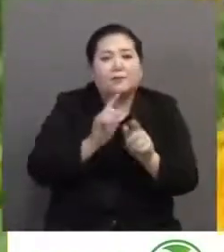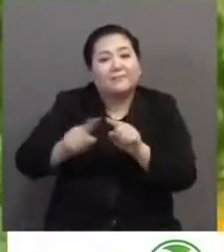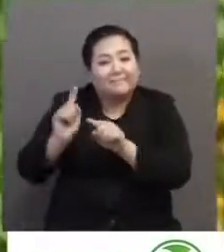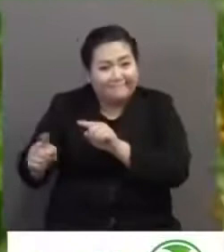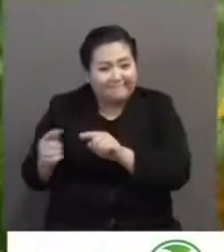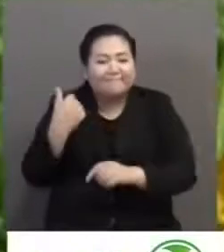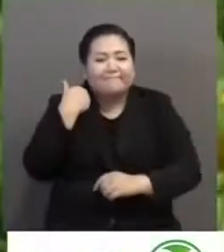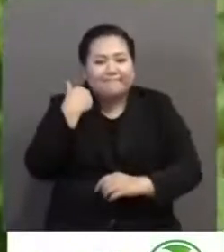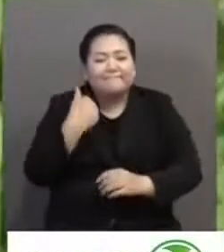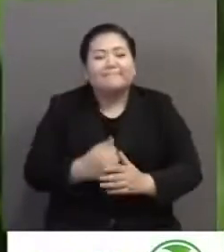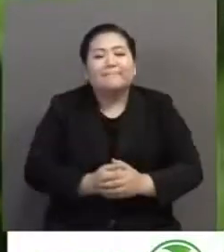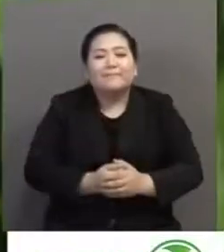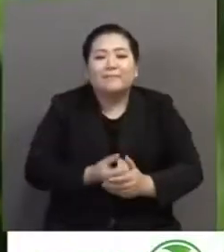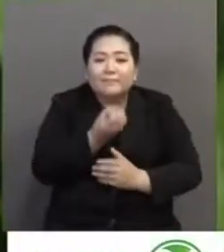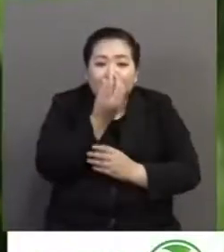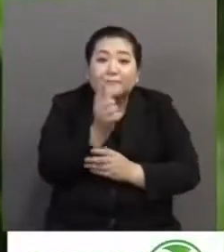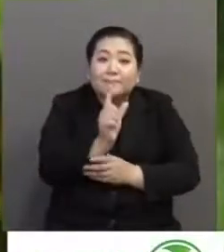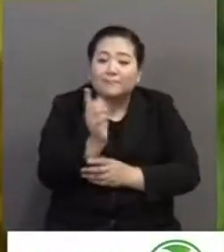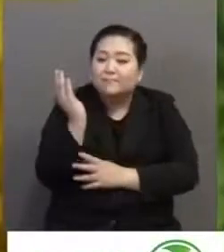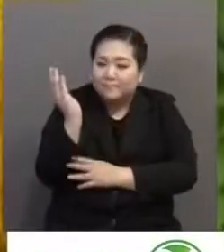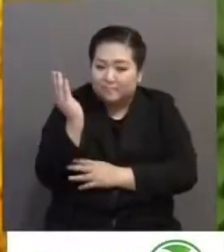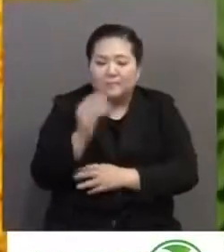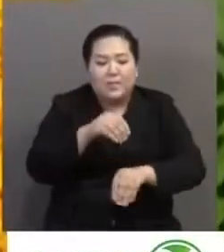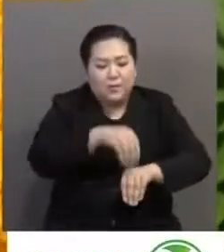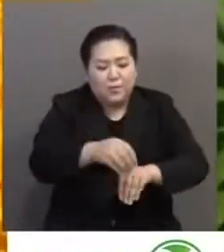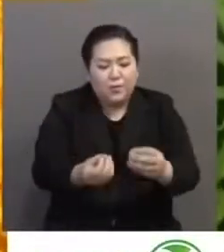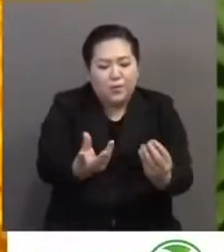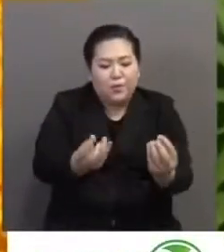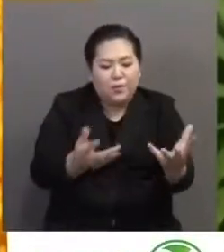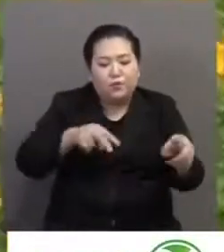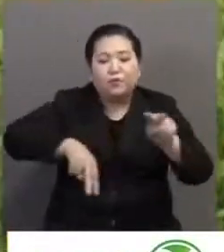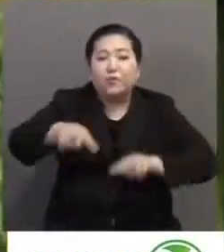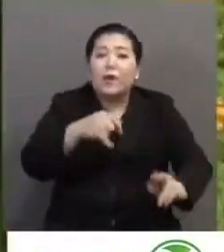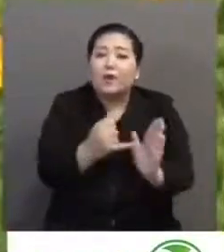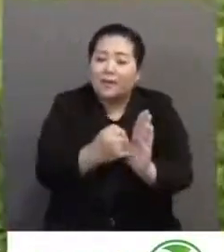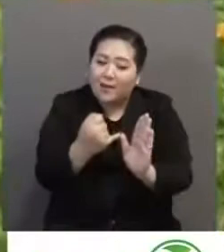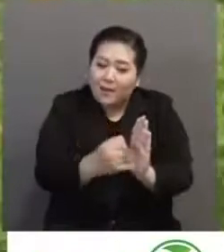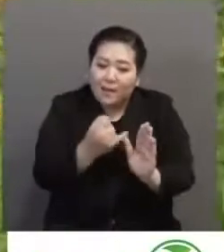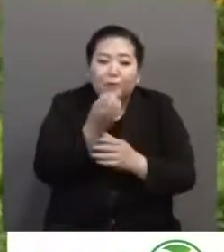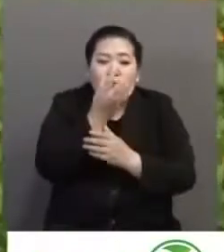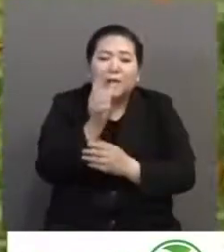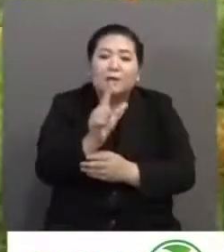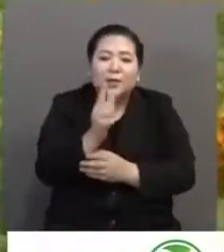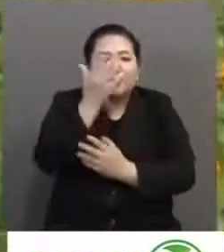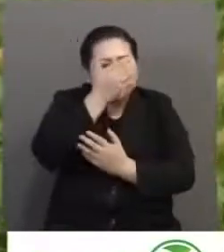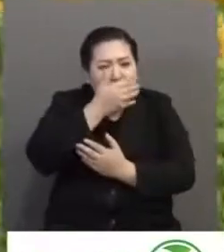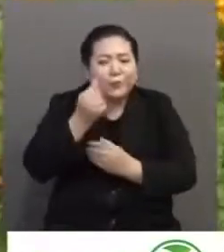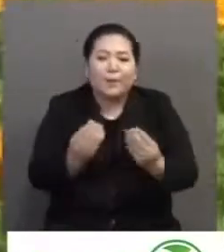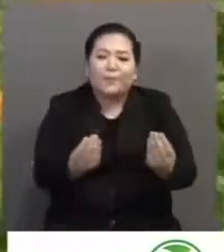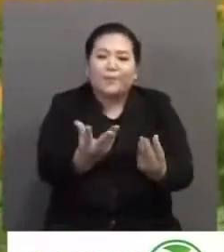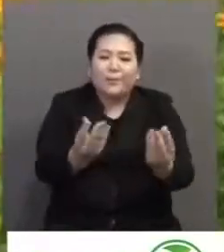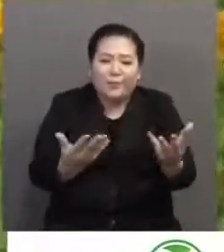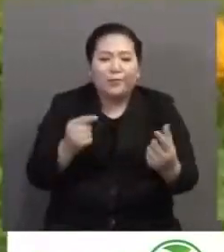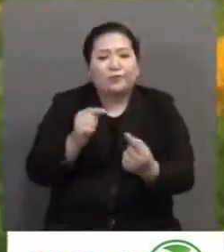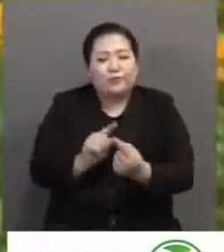ทอดหนึ่งดาวเรืองถือเป็นไม้ประดับที่ปลูกและดูแลได้ง่ายอีกทั้งยังเป็นหนึ่งในดอกไม้ที่ให้สีเหลือง สีประจ